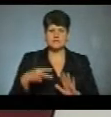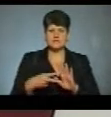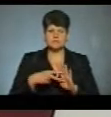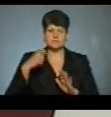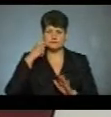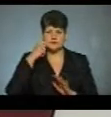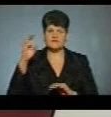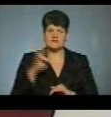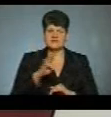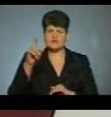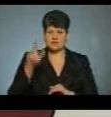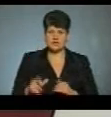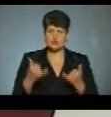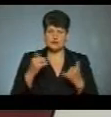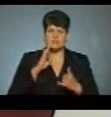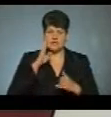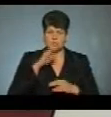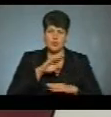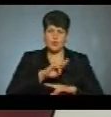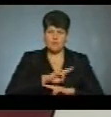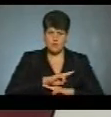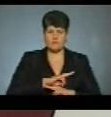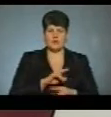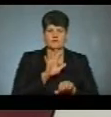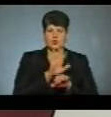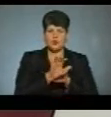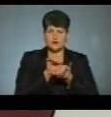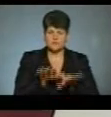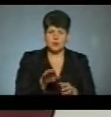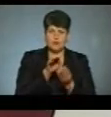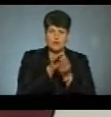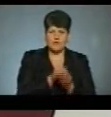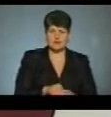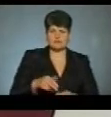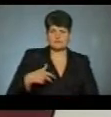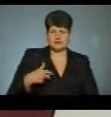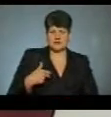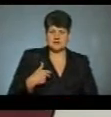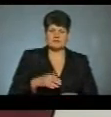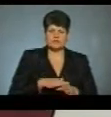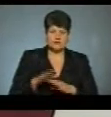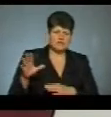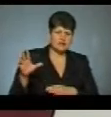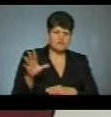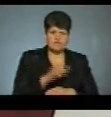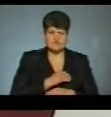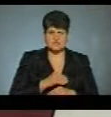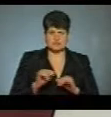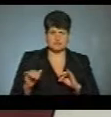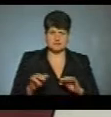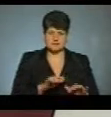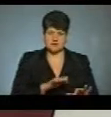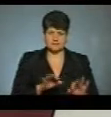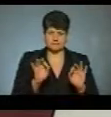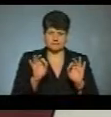57-річного священника, який сьогодні вранці помер від коронавірусу, поховали на Заліщицькому кладовищі із дотриманням усіх карантинних заходів,